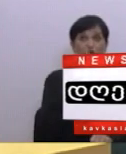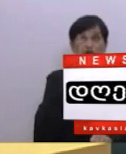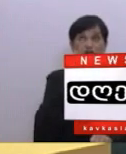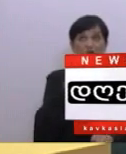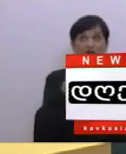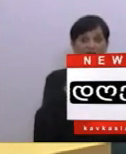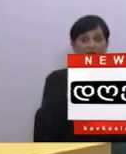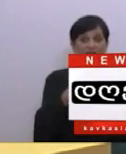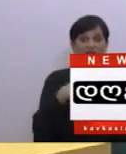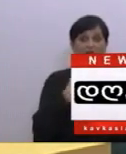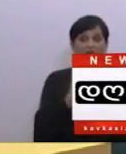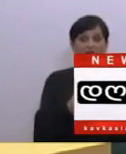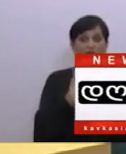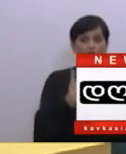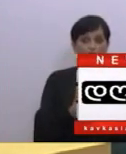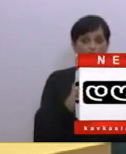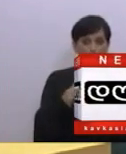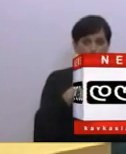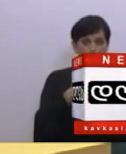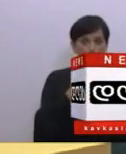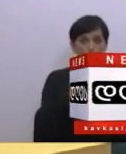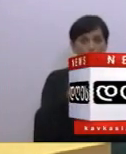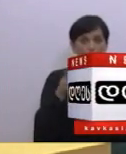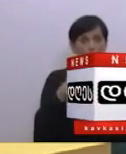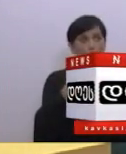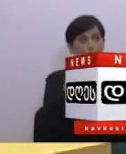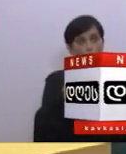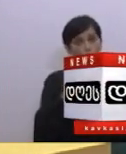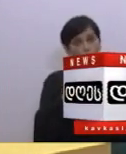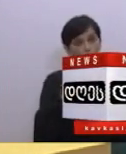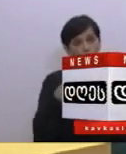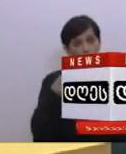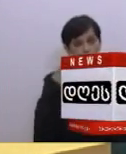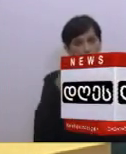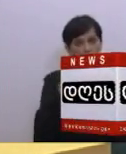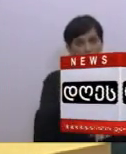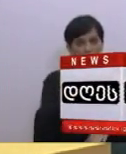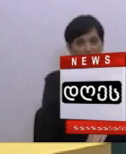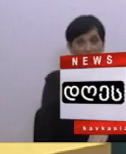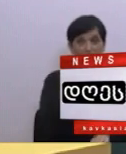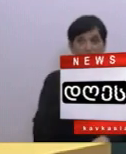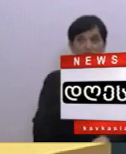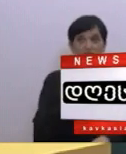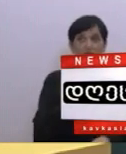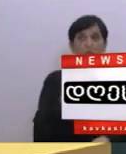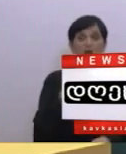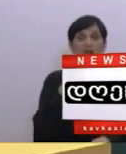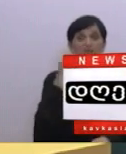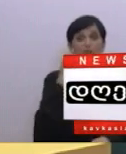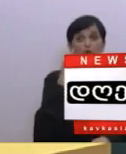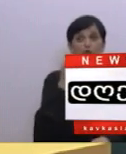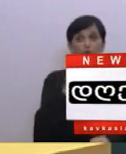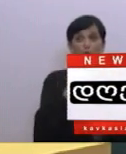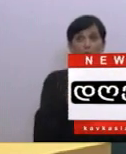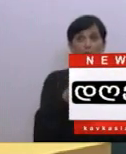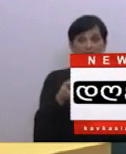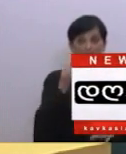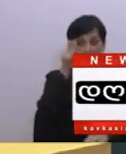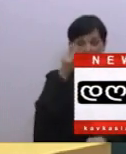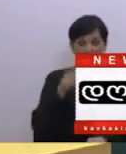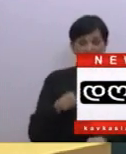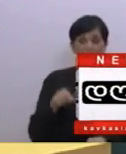მაშინაც ესეთი აქტიურები ყოფილიყავ და პრემიერისთვის მოგეწოდებია ჩასვა ადგილზე. Მე ვფიქრობ რომ პრემიერ-მინისტრი,